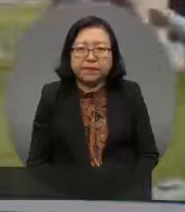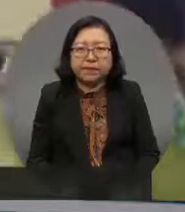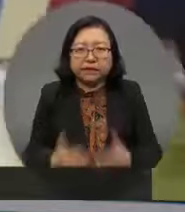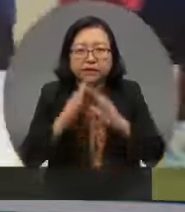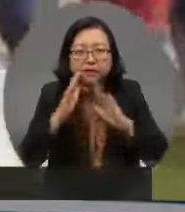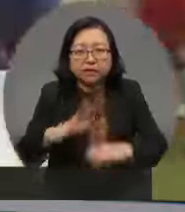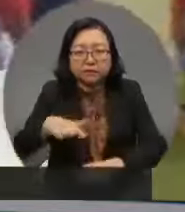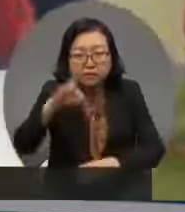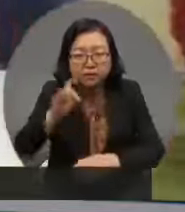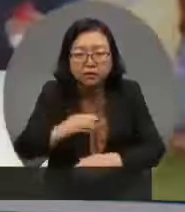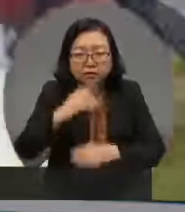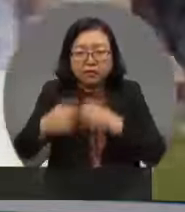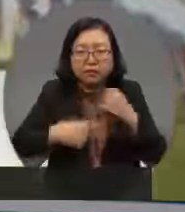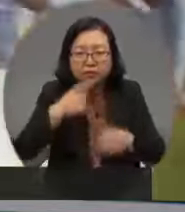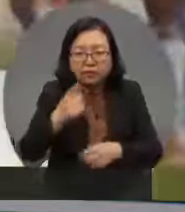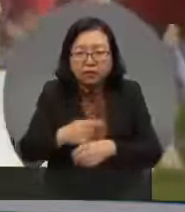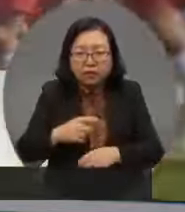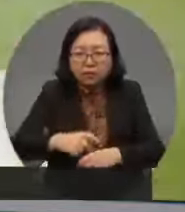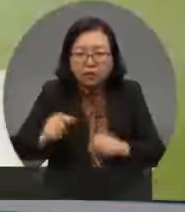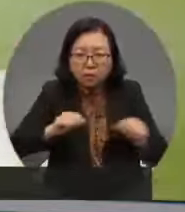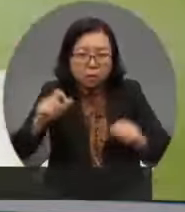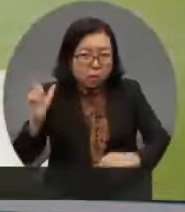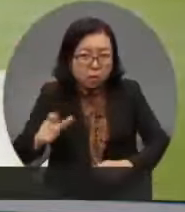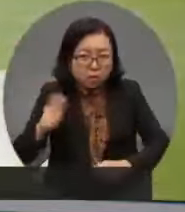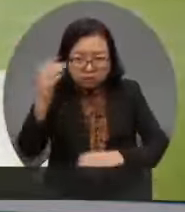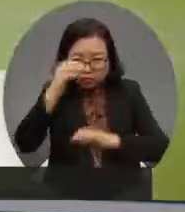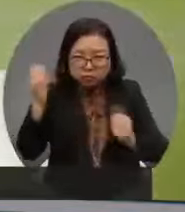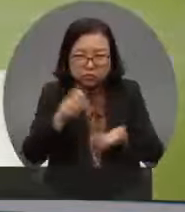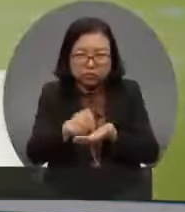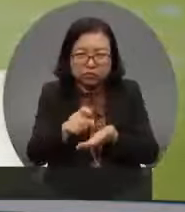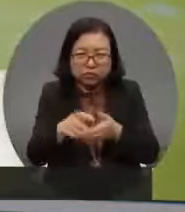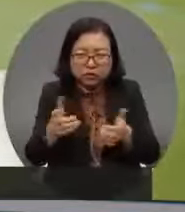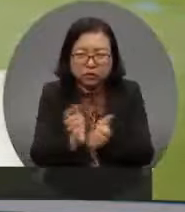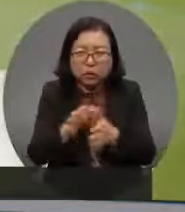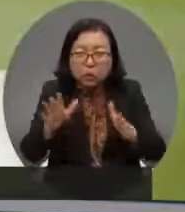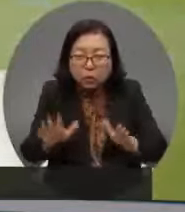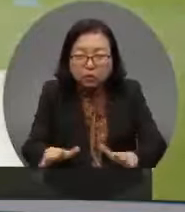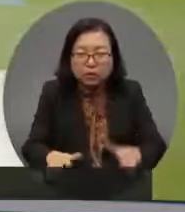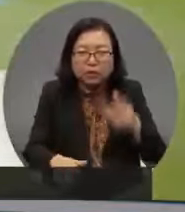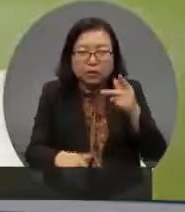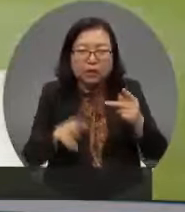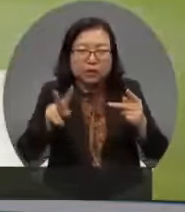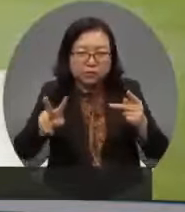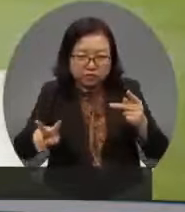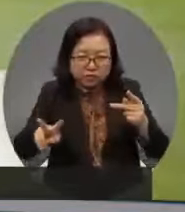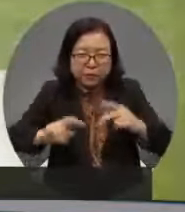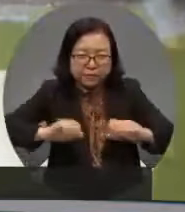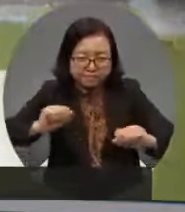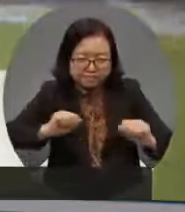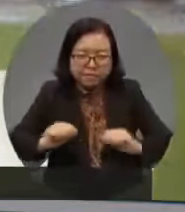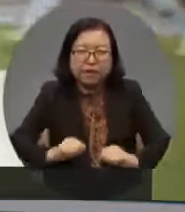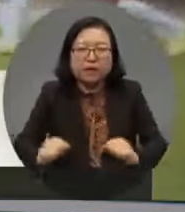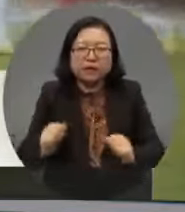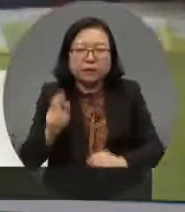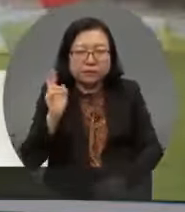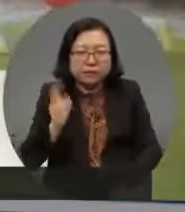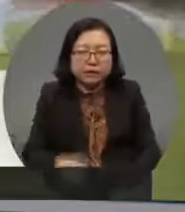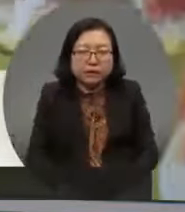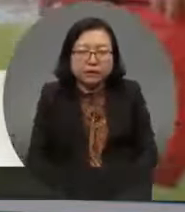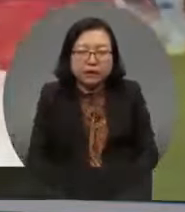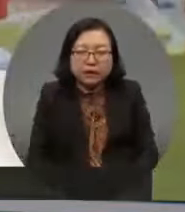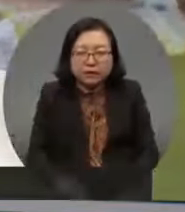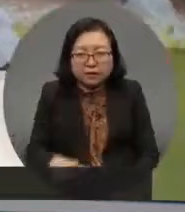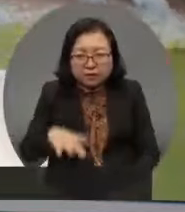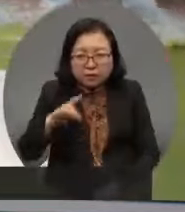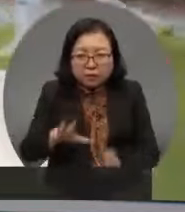창단첫타 돌풍을 일으켰던 충북 청주 FC가 올해도 K리그2에서 활약을 다짐했습니다. 연초부터 5주 동안